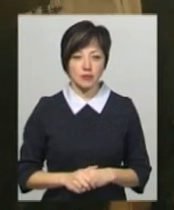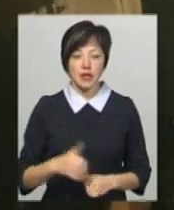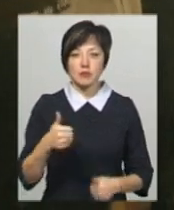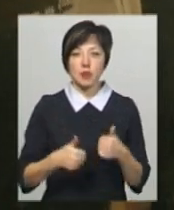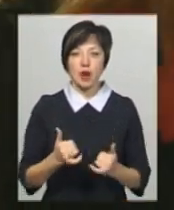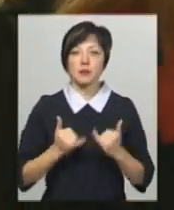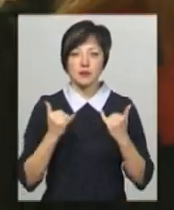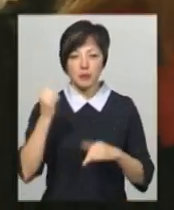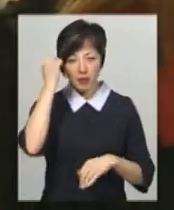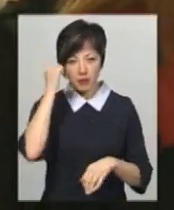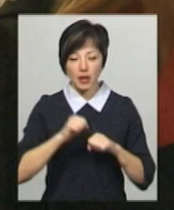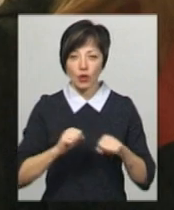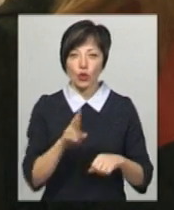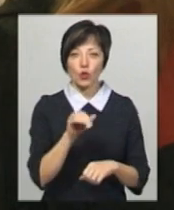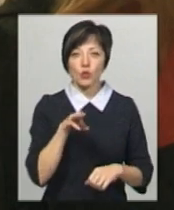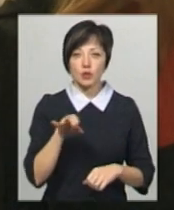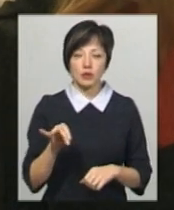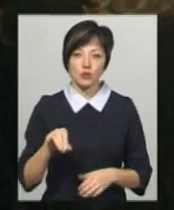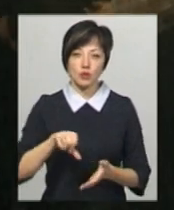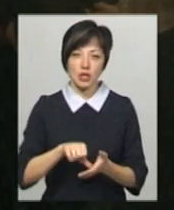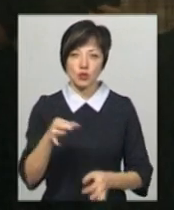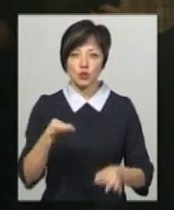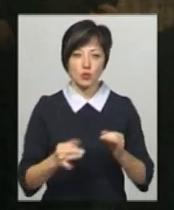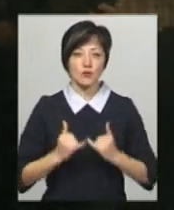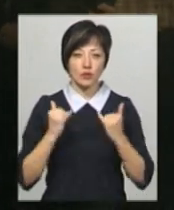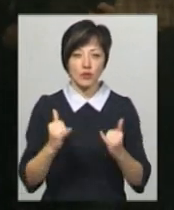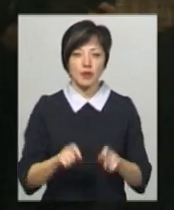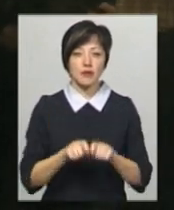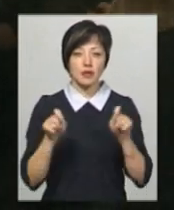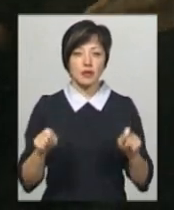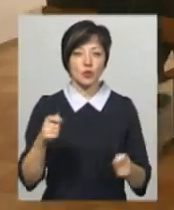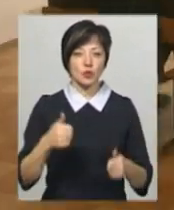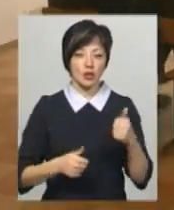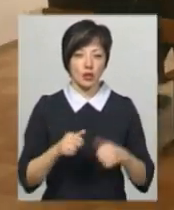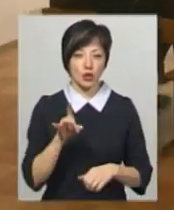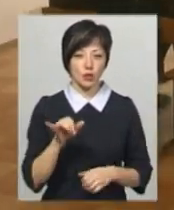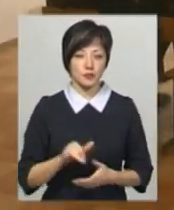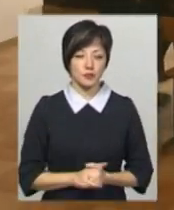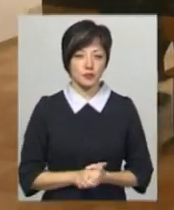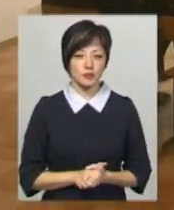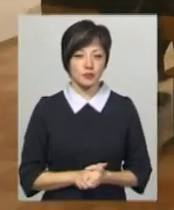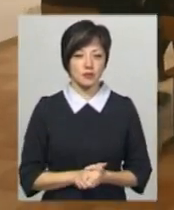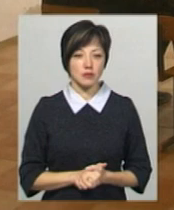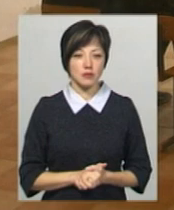Змагання присвятили пам'яті героїв Крут, яких учасники і судді вшанували на відкритті турніру.